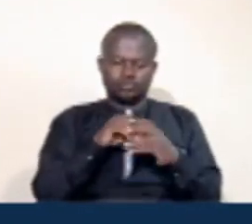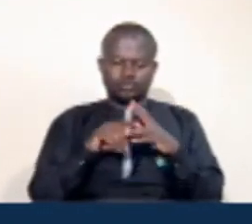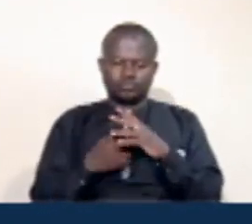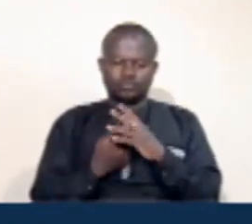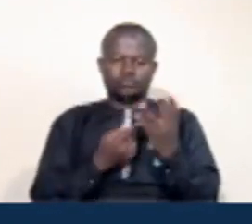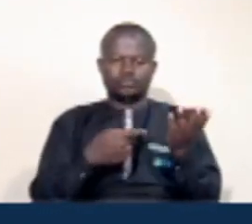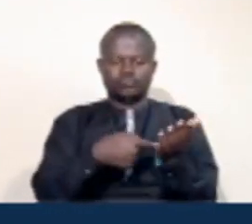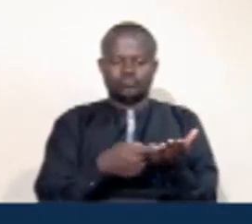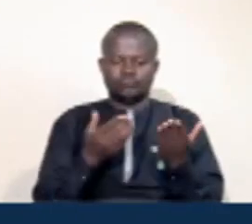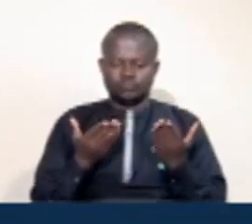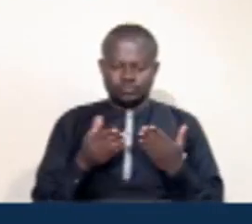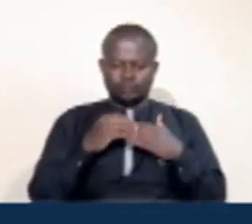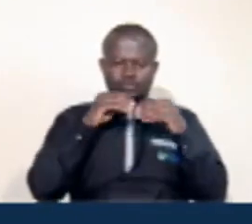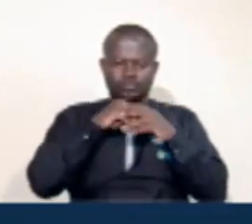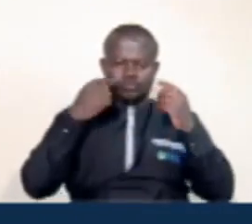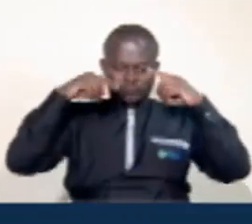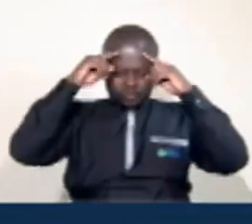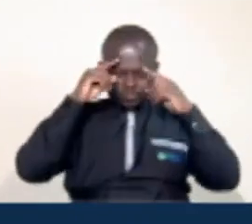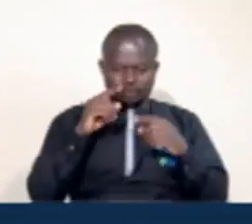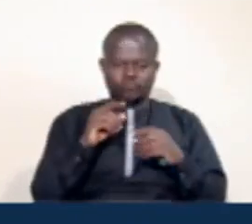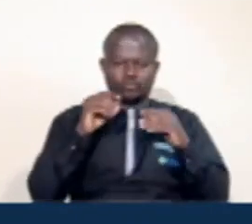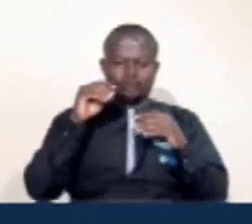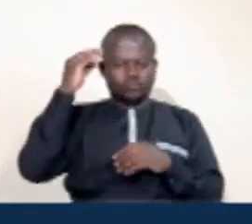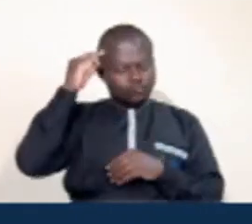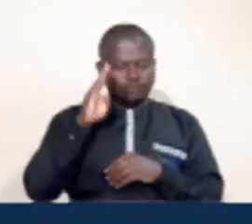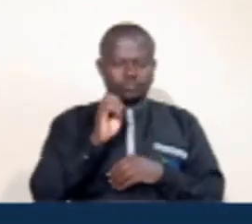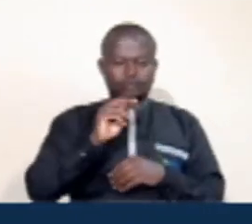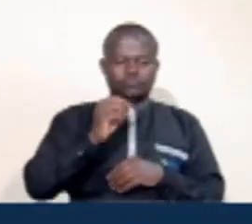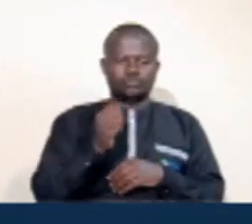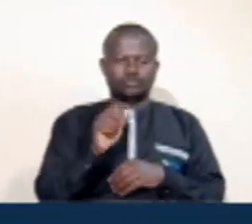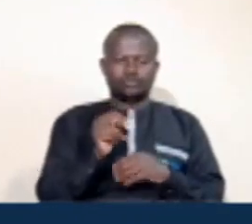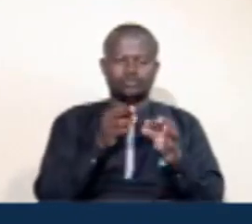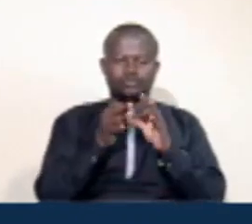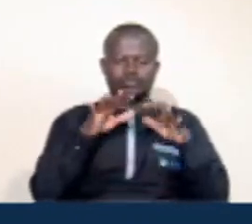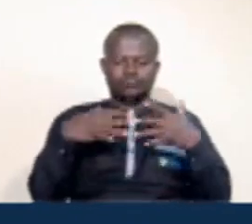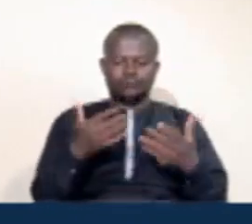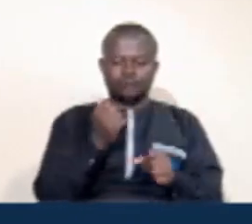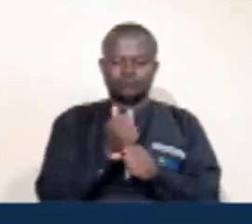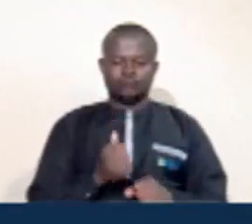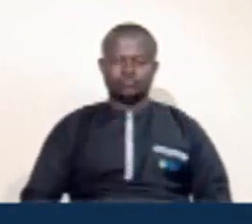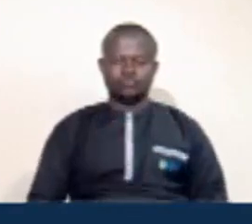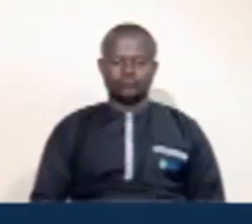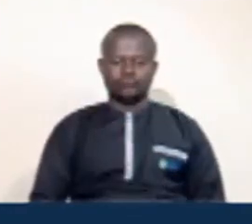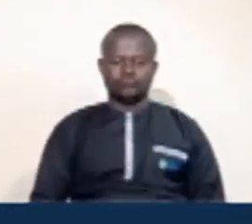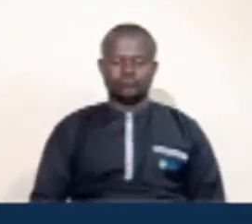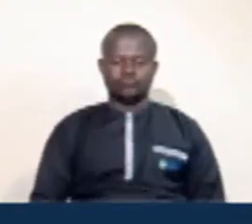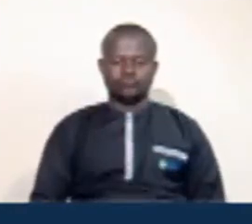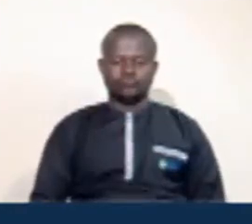n'itangizwa ry'ubuvuzi. Umuyobozi muri Kaminuza ya Hamburg Professor Benjamin arasobanura uko bukorwa. There are millions of persons suffering